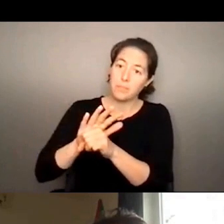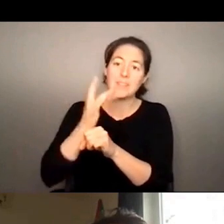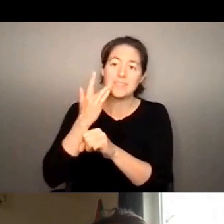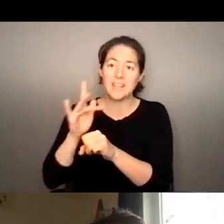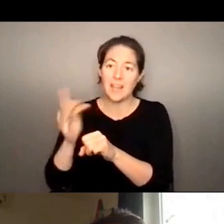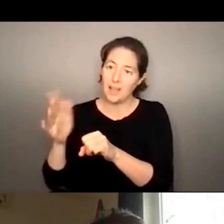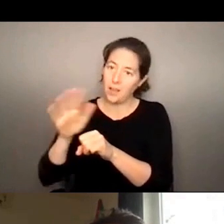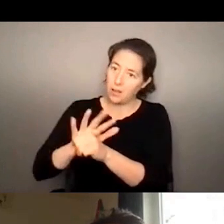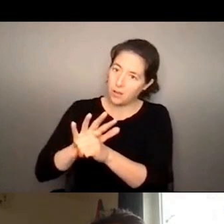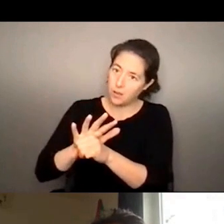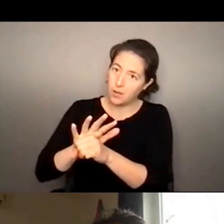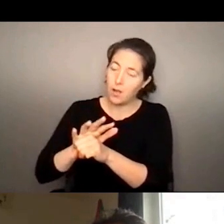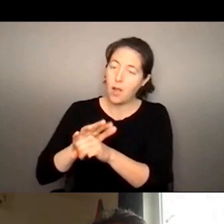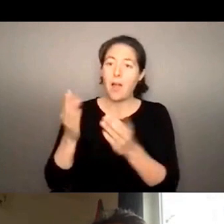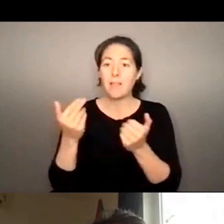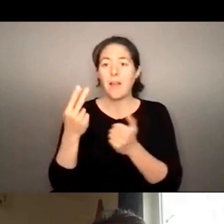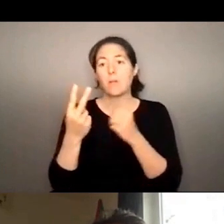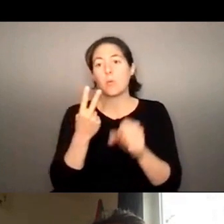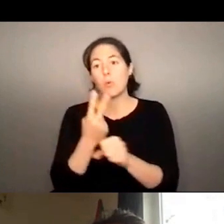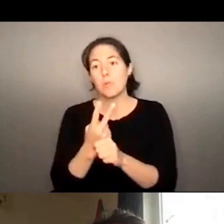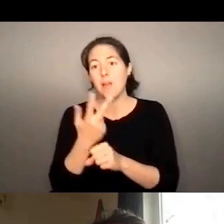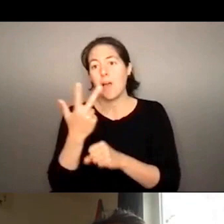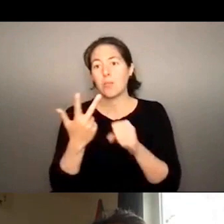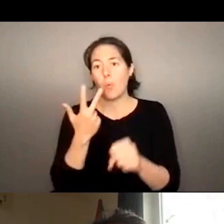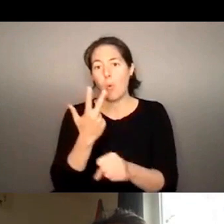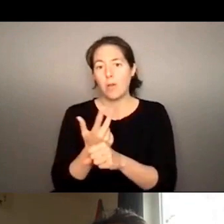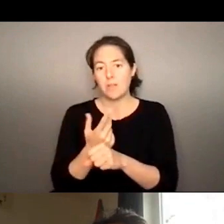d'attendre 2 ou 3 ans que la colonisation